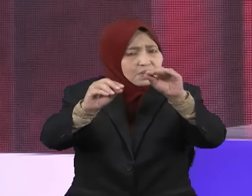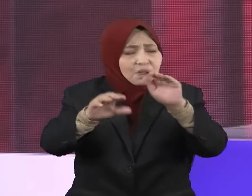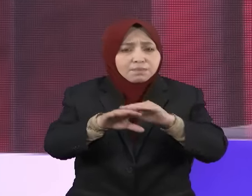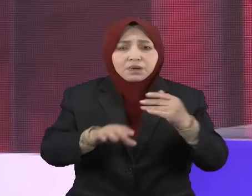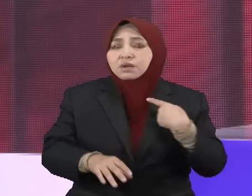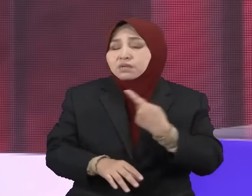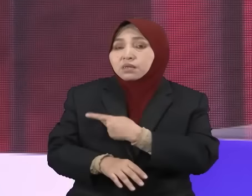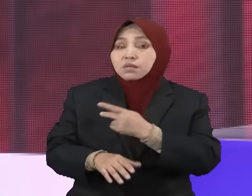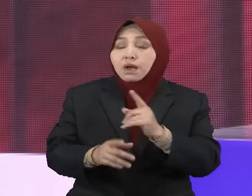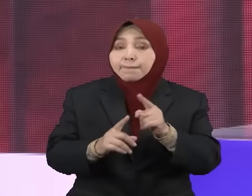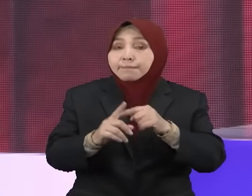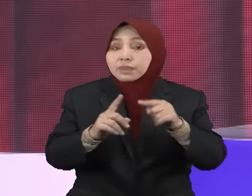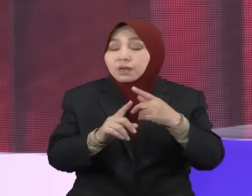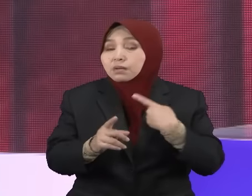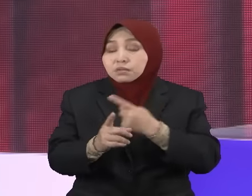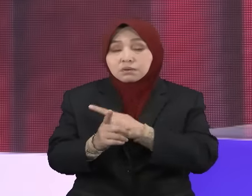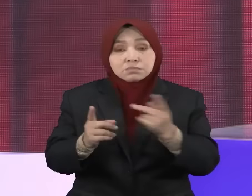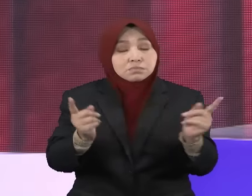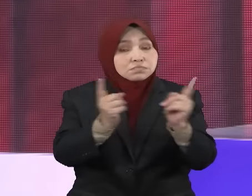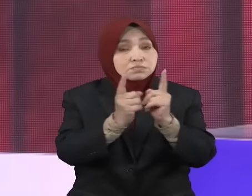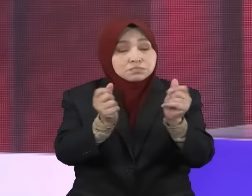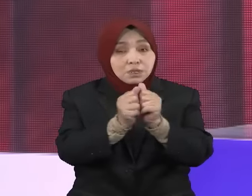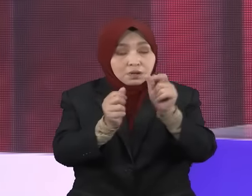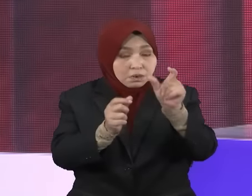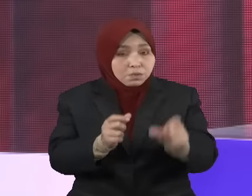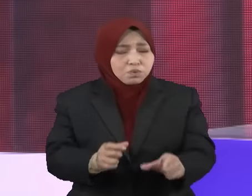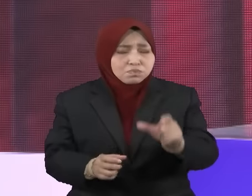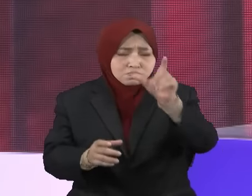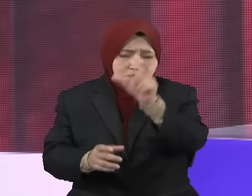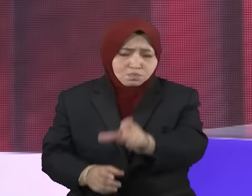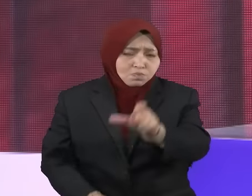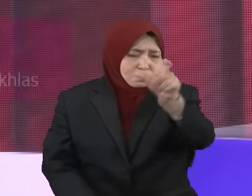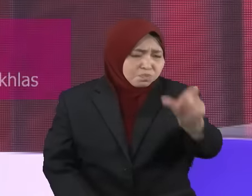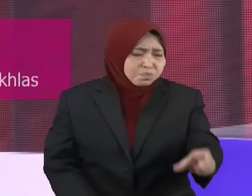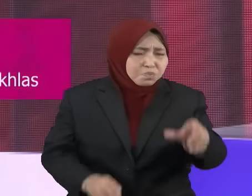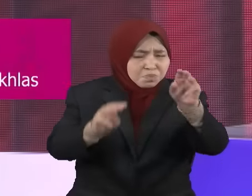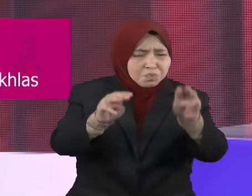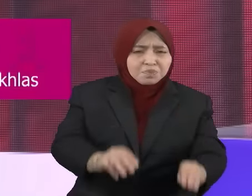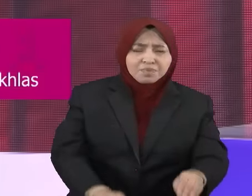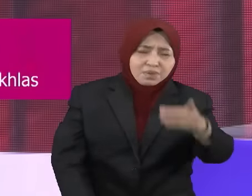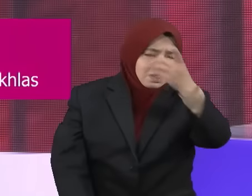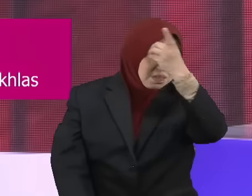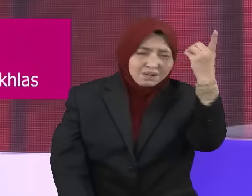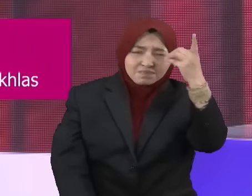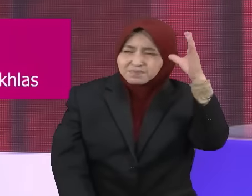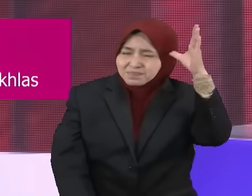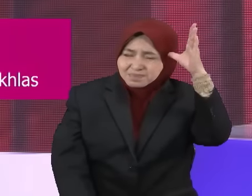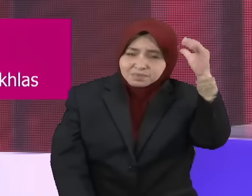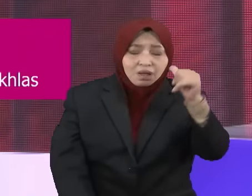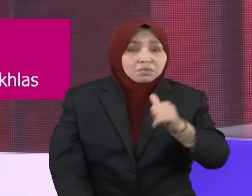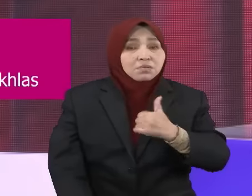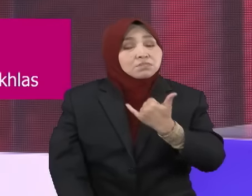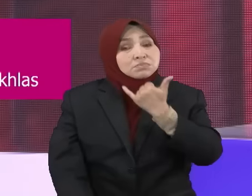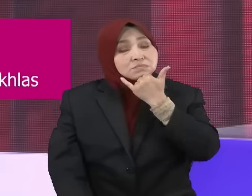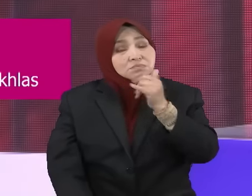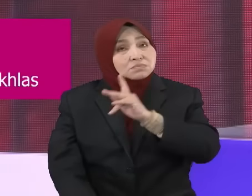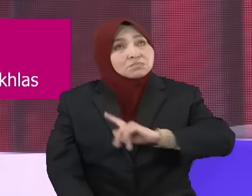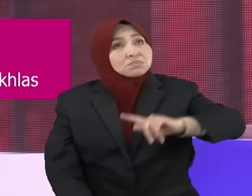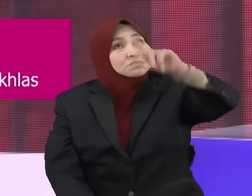agar apabila kita bertemu dengan orang-orang yang degil, yang tidak mahu mengikut kepada kebenaran ataupun menyalahkan Tuhan